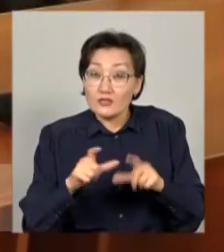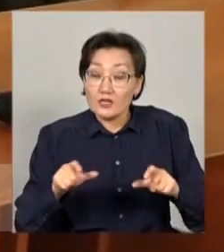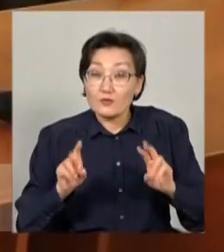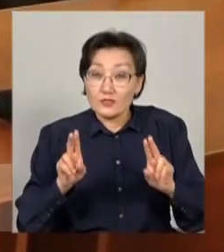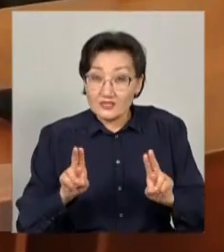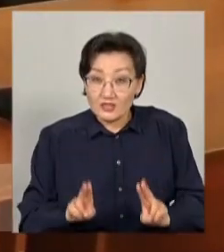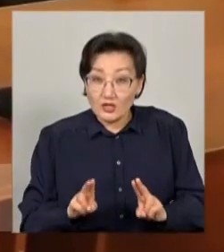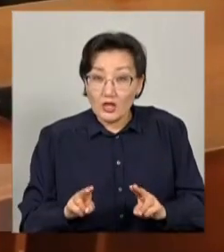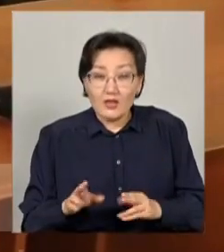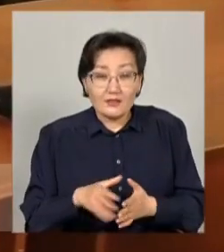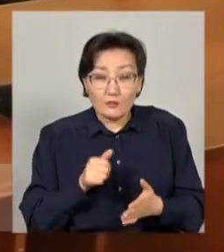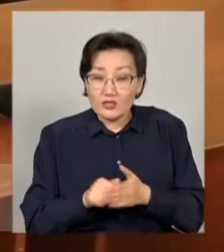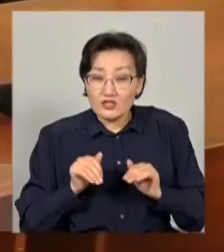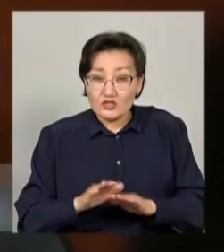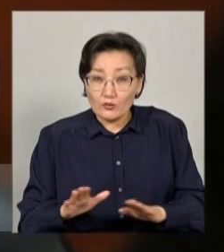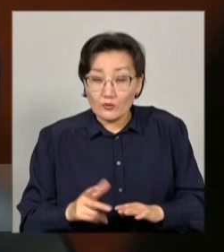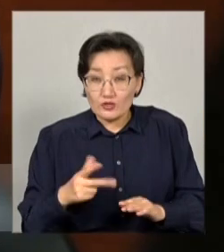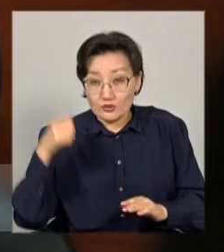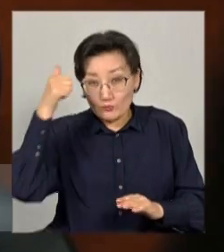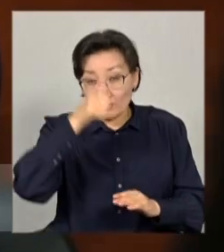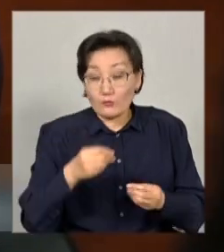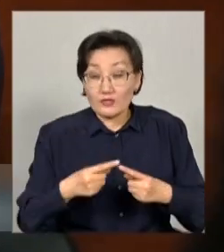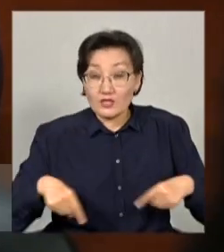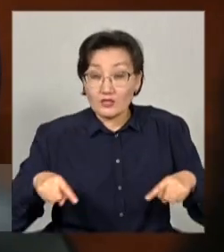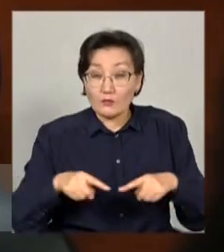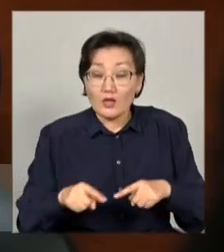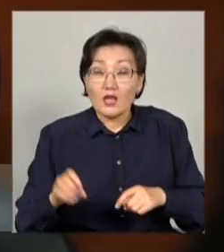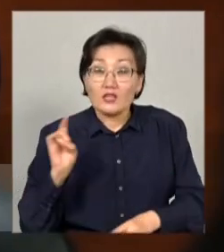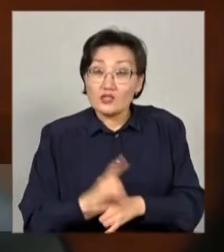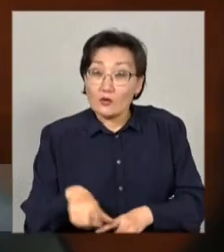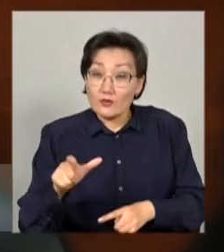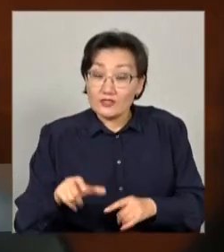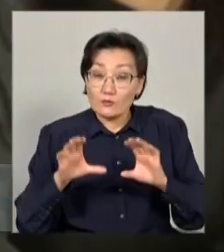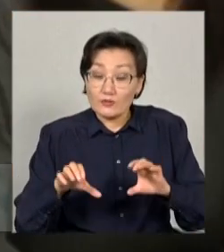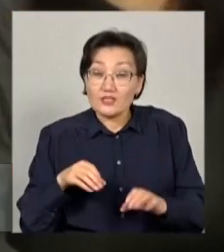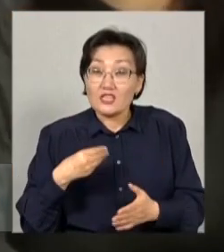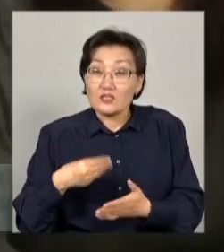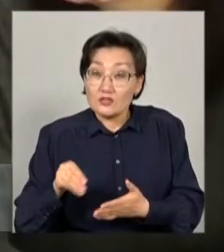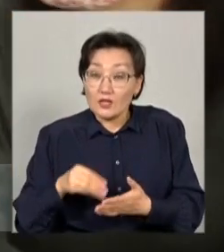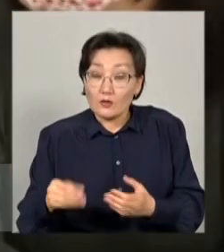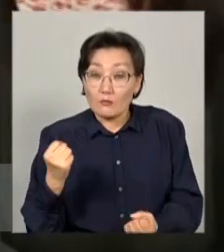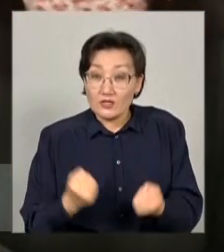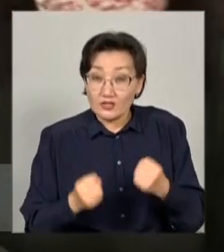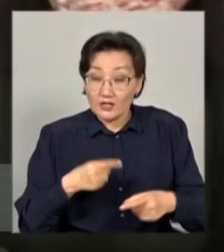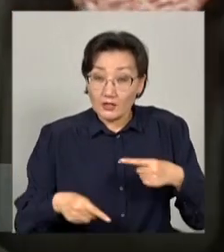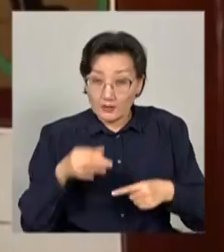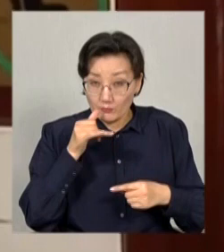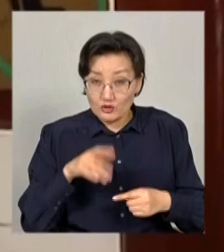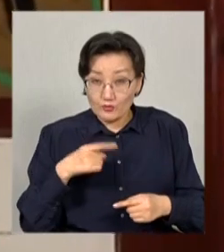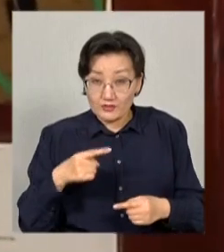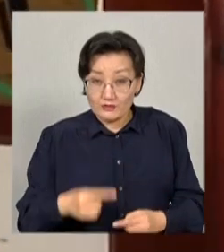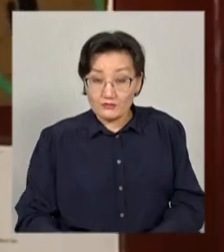талаптары әлі шешімін тапқан жоқ. Үш жылдан бері қаржы ұйымының құрбанына айналғандар заң бойынша сатып алған мүліктерін қайтара алмай жүрміз дейді.